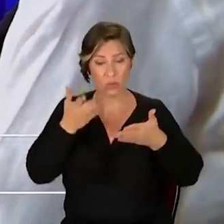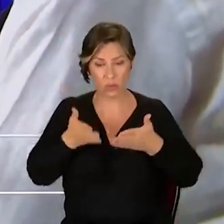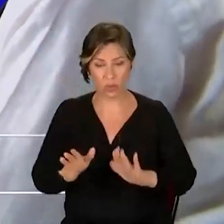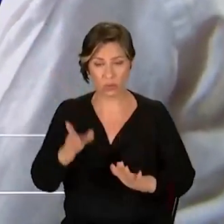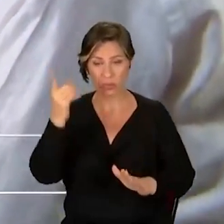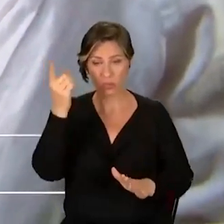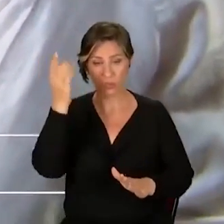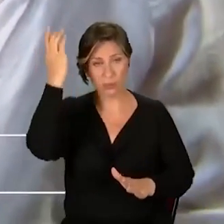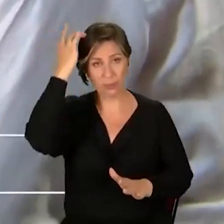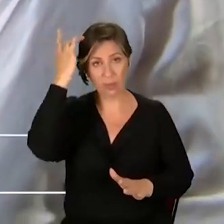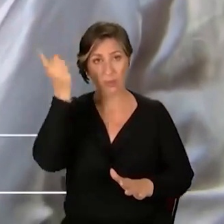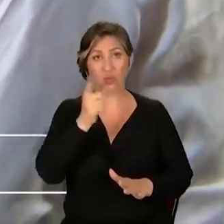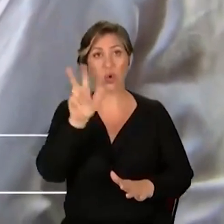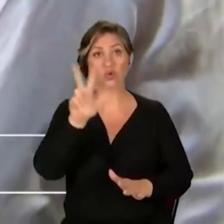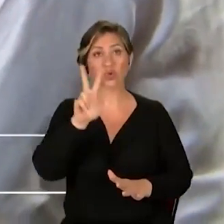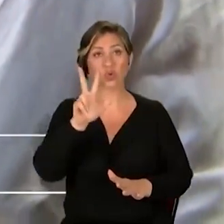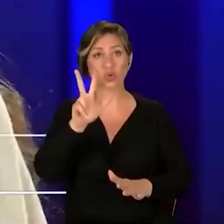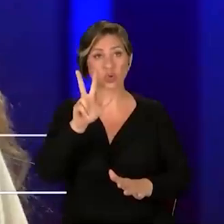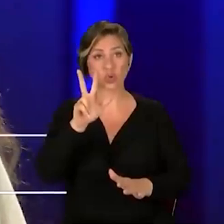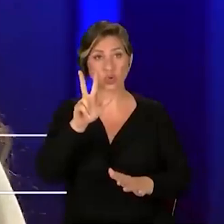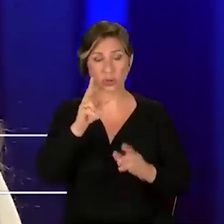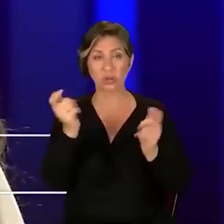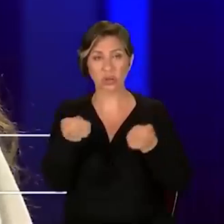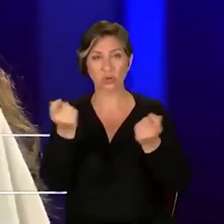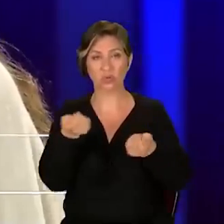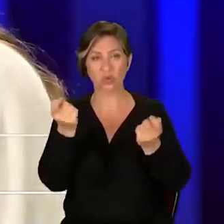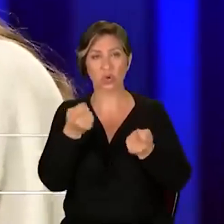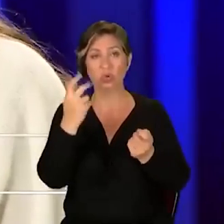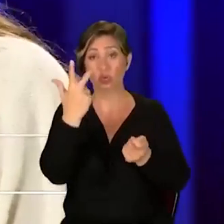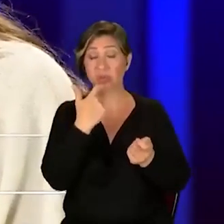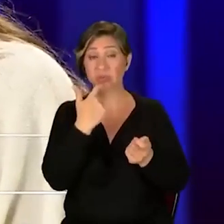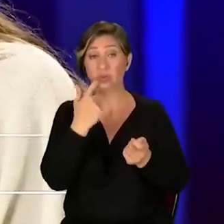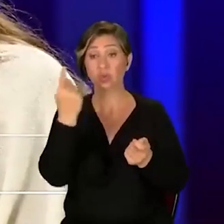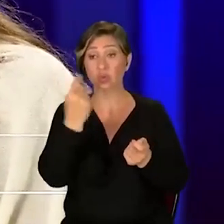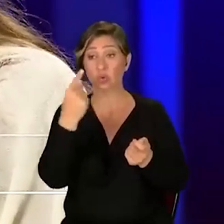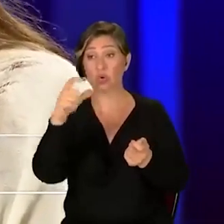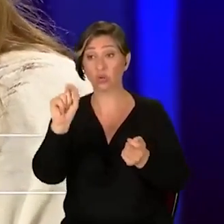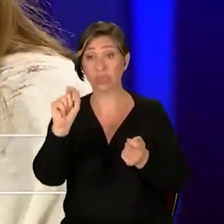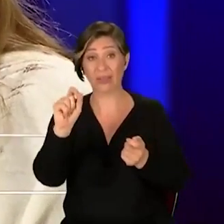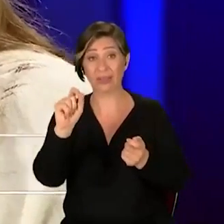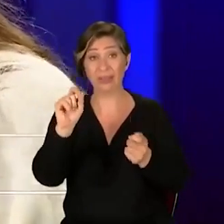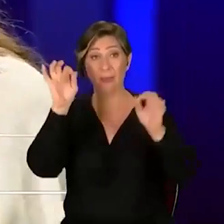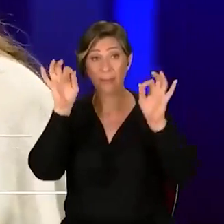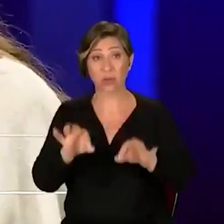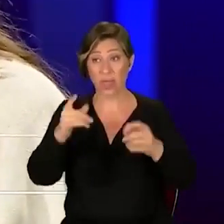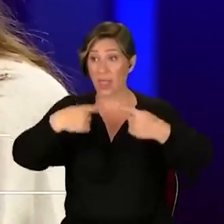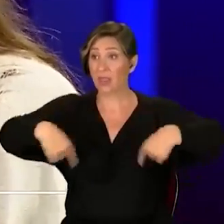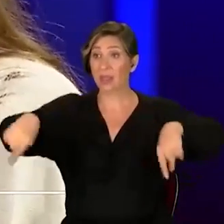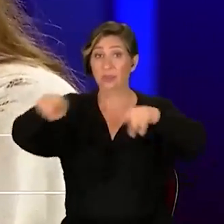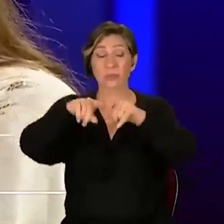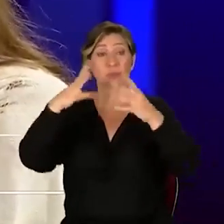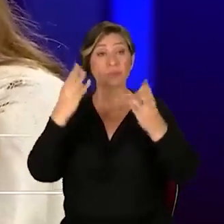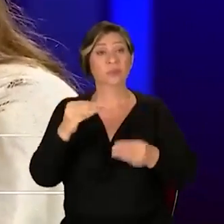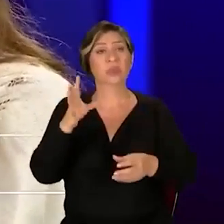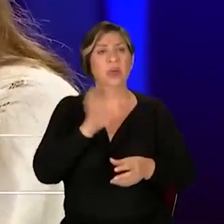beyin %30 kapasiteyle çalışıyor. 3 yaşına kadar bu şekilde devam ediyor. 3 yaşında %90 kapasiteye geliyor ve artık etrafımızda olan